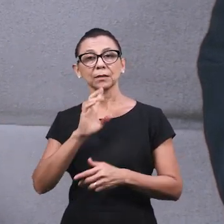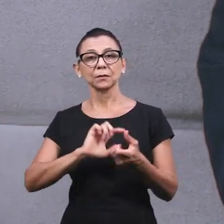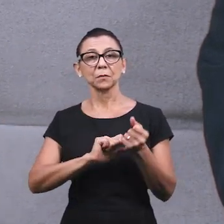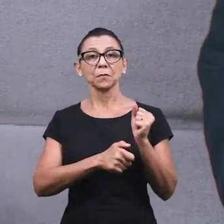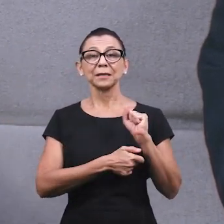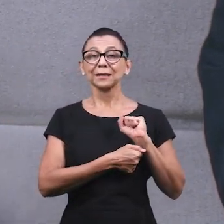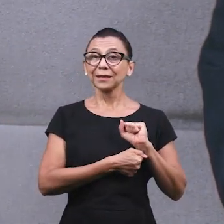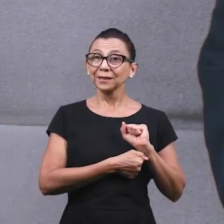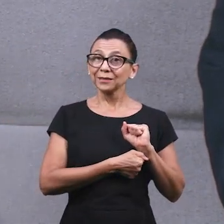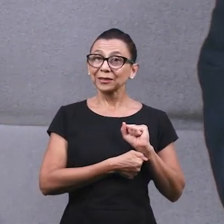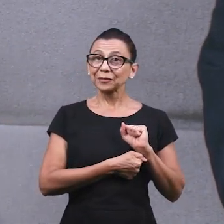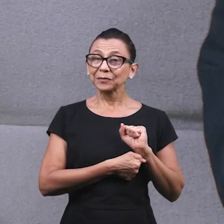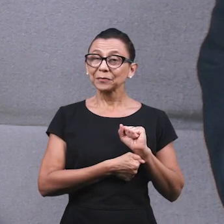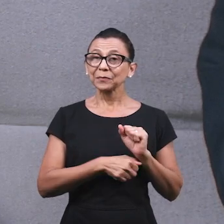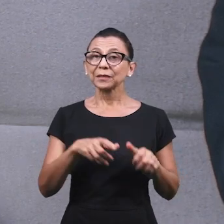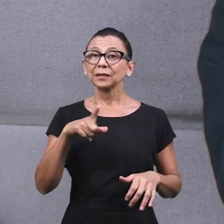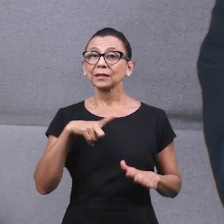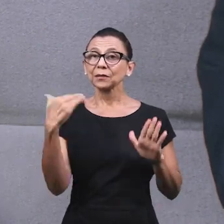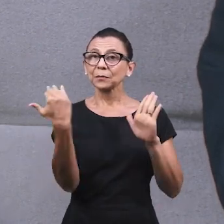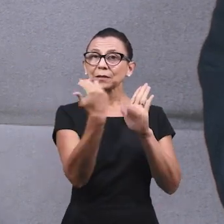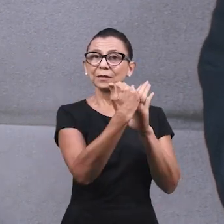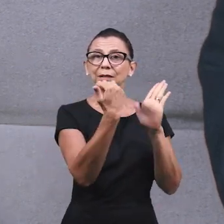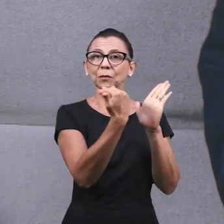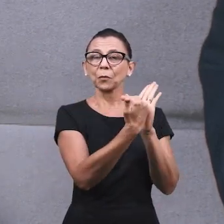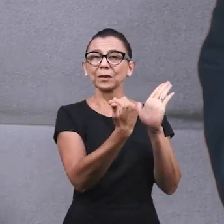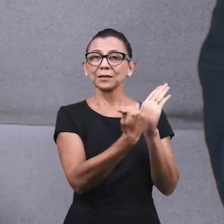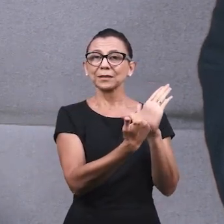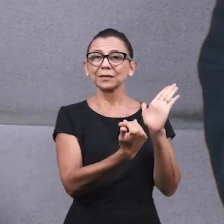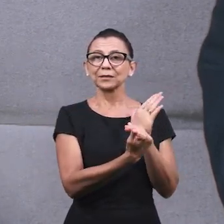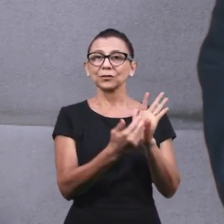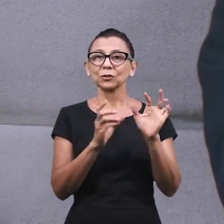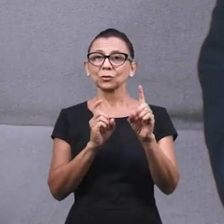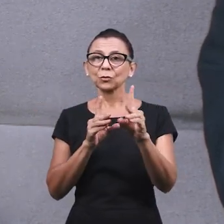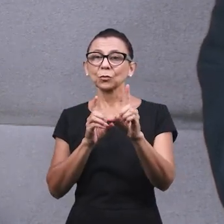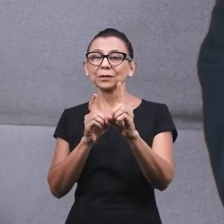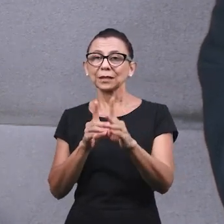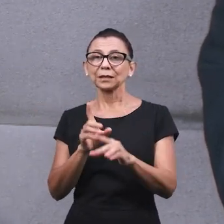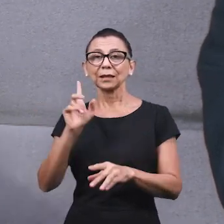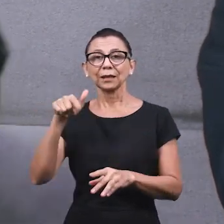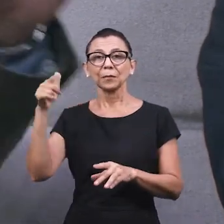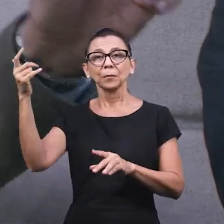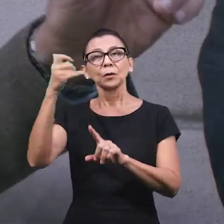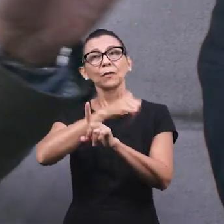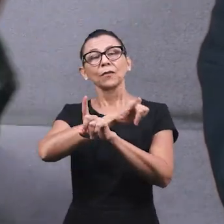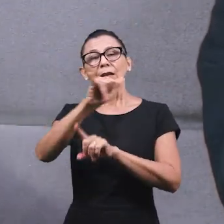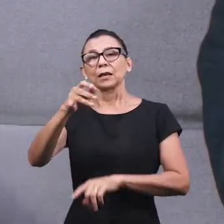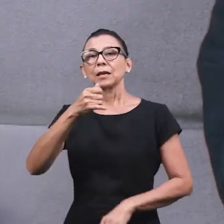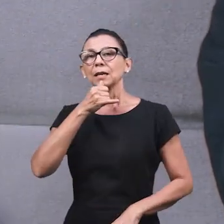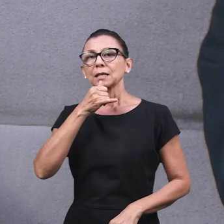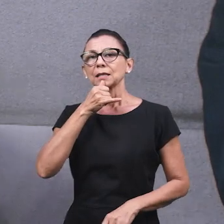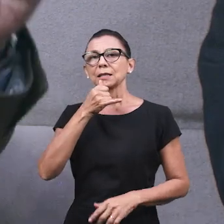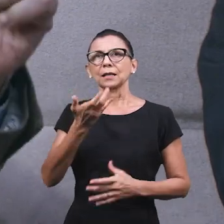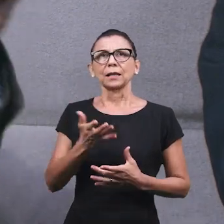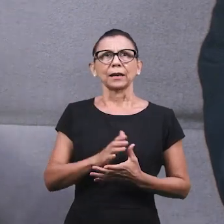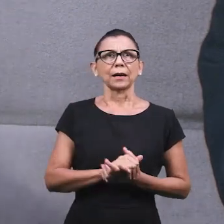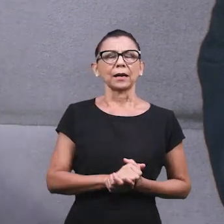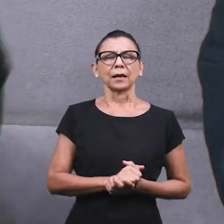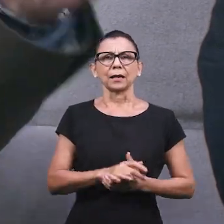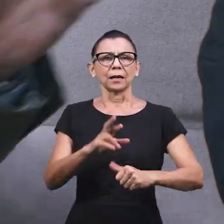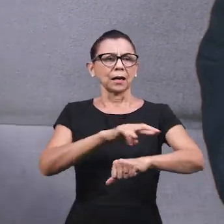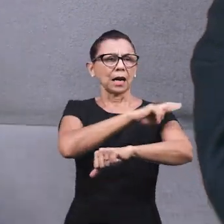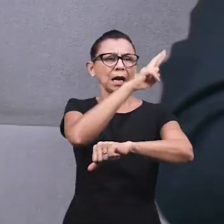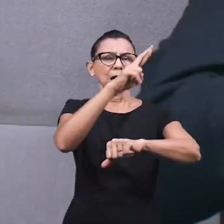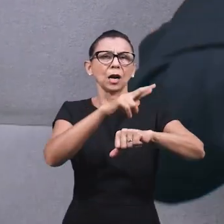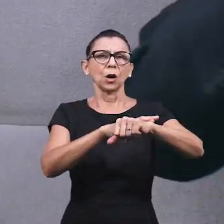Et cela est lié à une séquence doctrinaire, car c'est un caractère prophétique. Donc, par exemple,